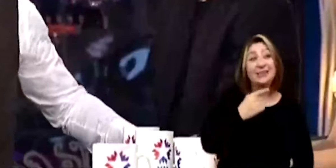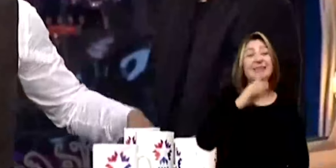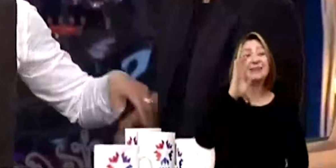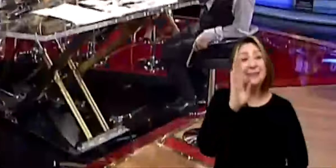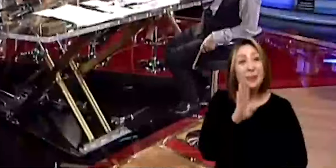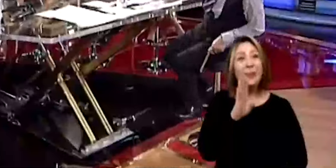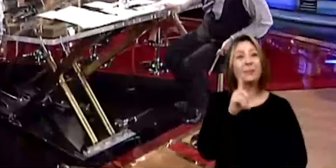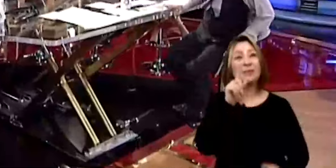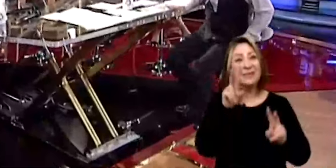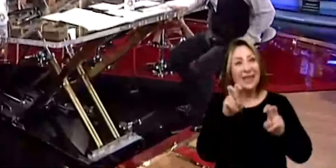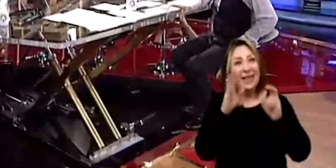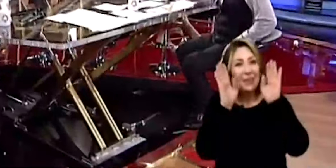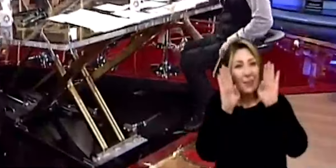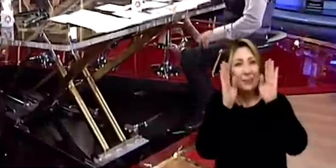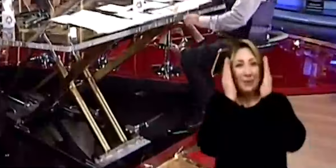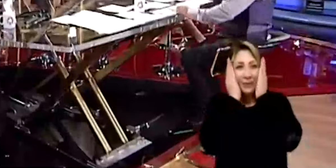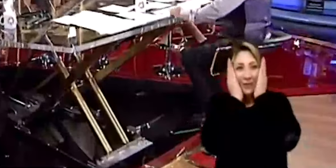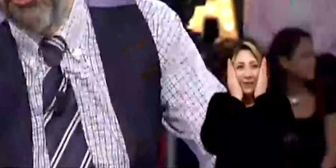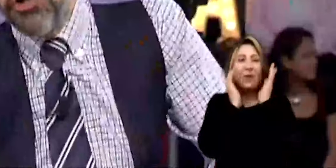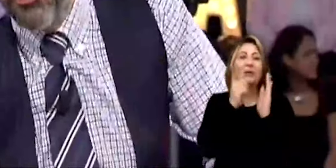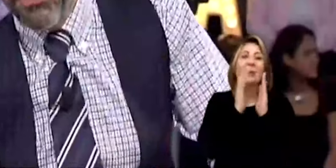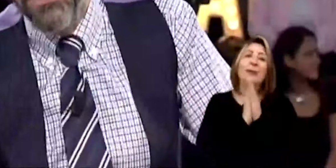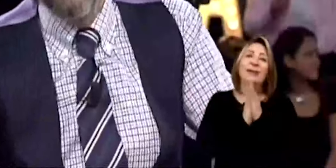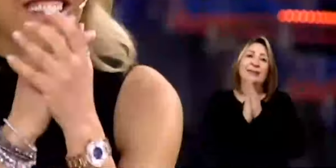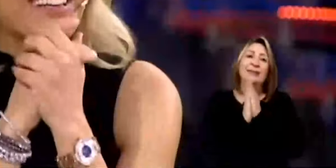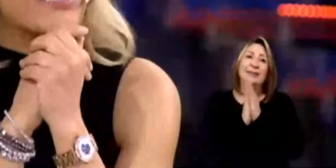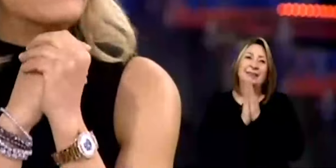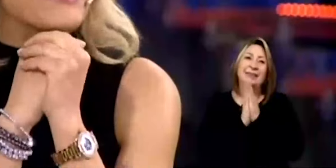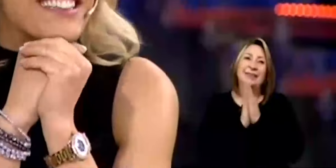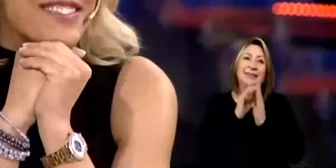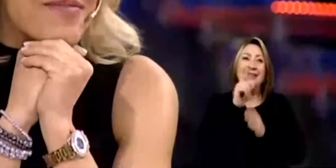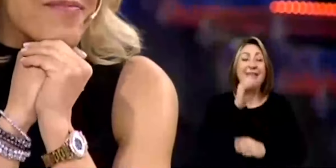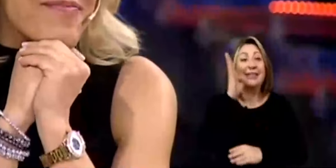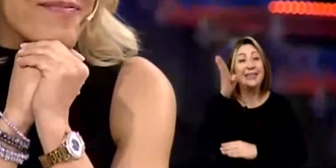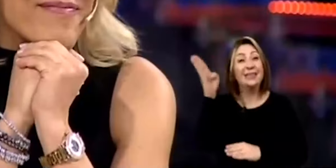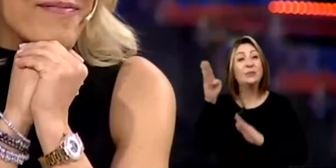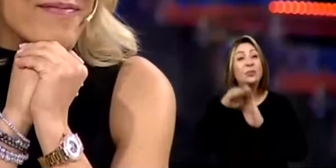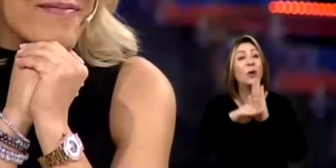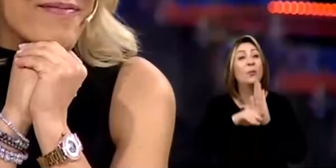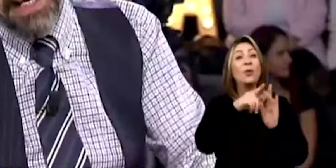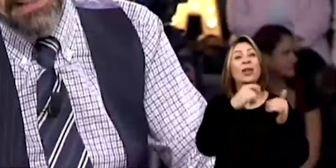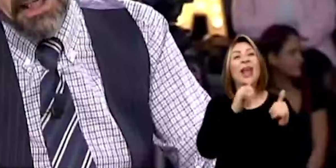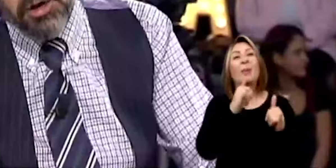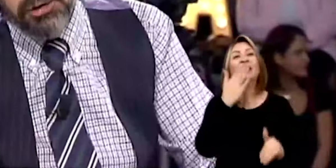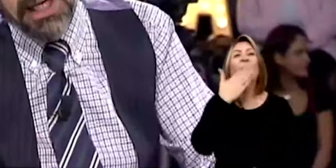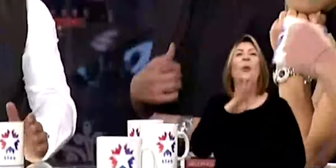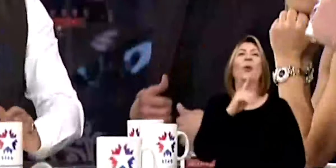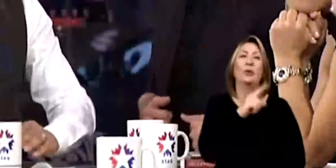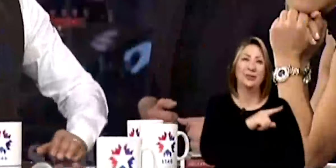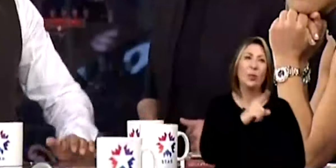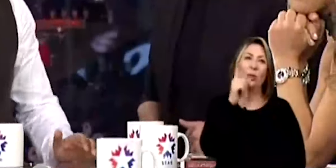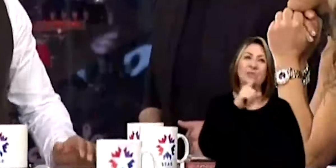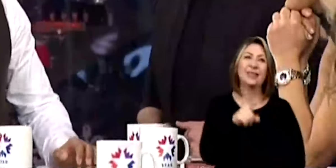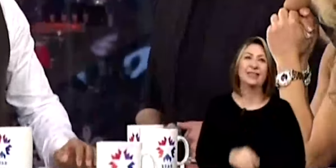yukarıya. Tamam yani bir sandalye tamam tamam. Efe hocam çok özür dilerim. Hocam özür dilerim. Ya sizin gittiğiniz programlarda bu yaramazlar herhalde yokturlar